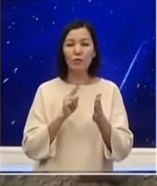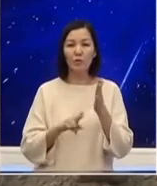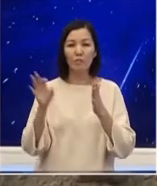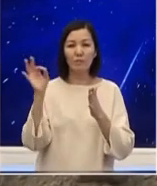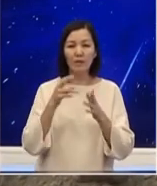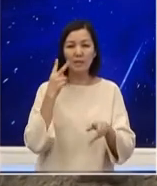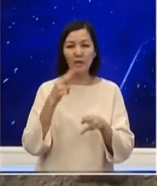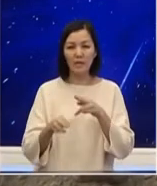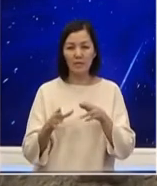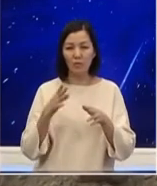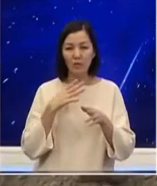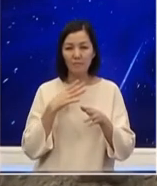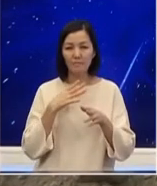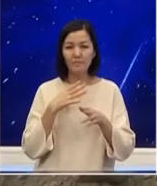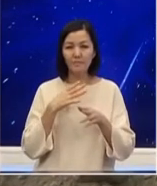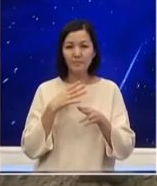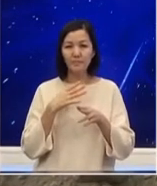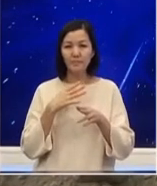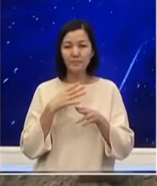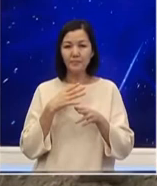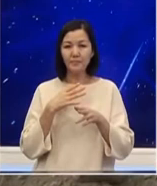жұмыстары аяқталды.